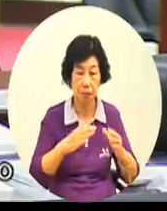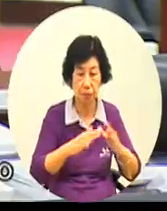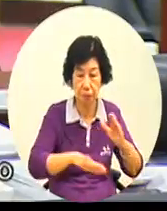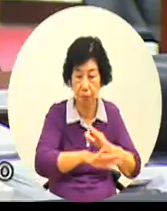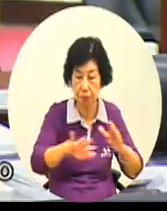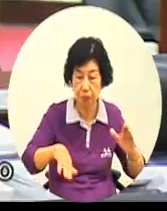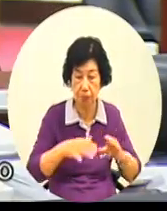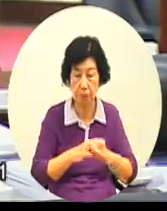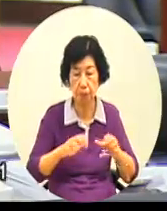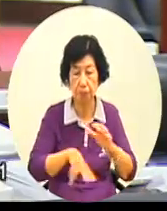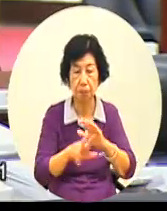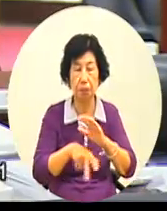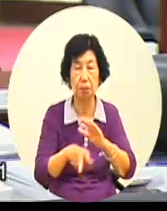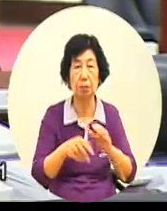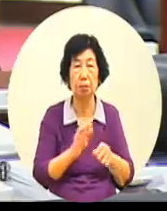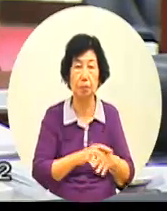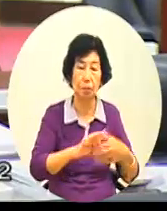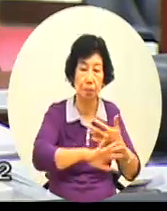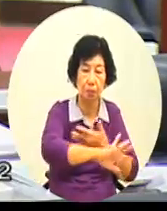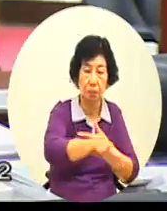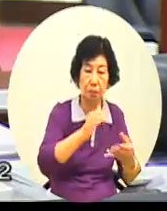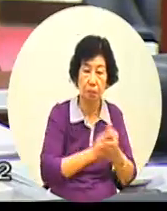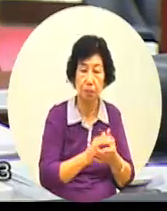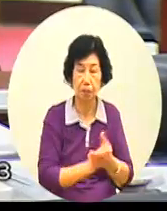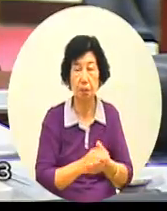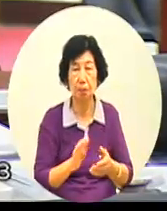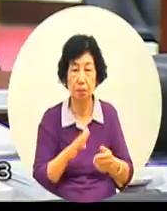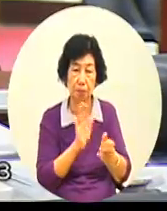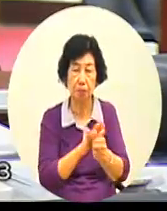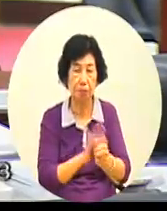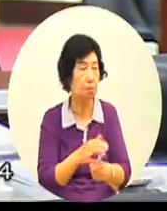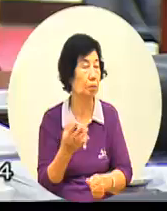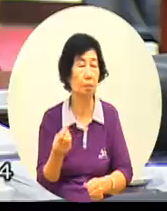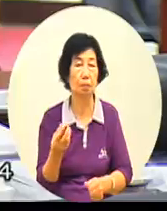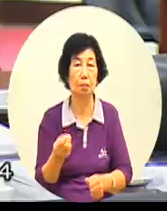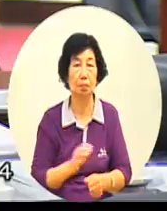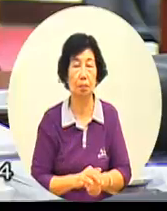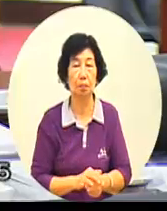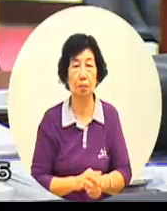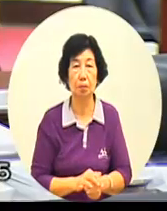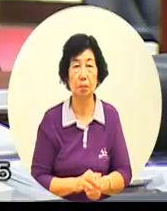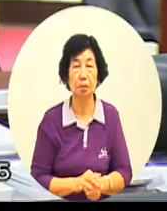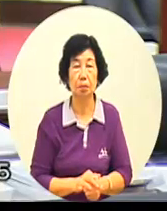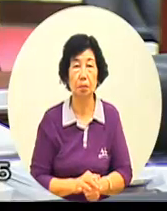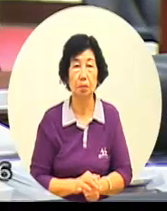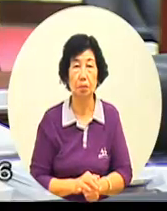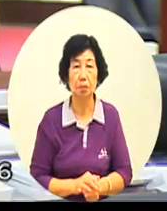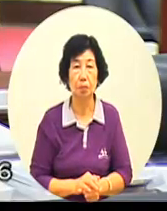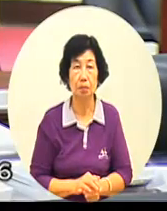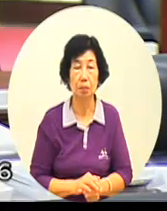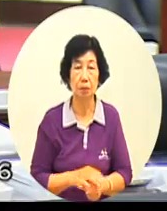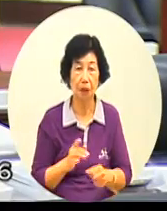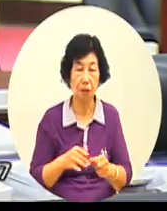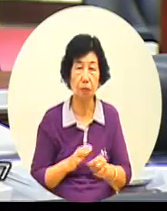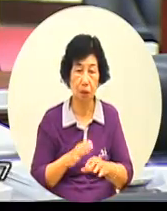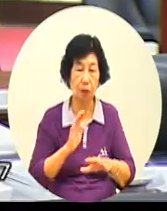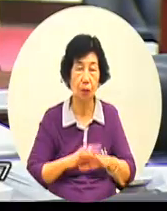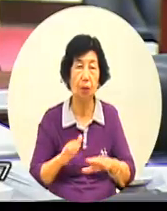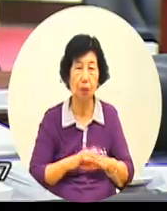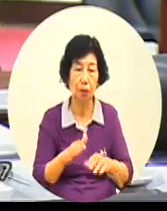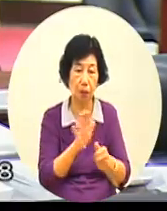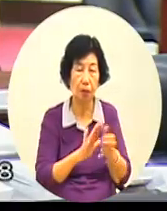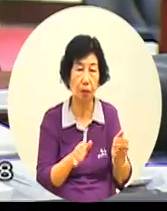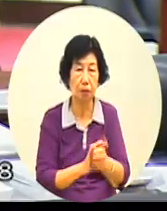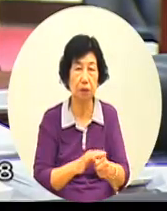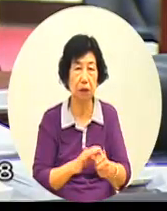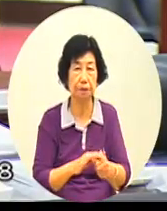者是他没有其他的朋友可以去支援他，所以他也有可能比较容易是成为自杀的对象。那我的意思是说，